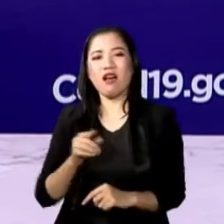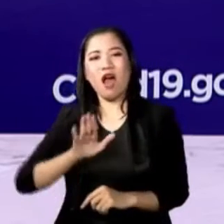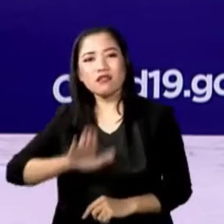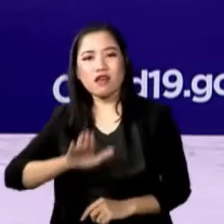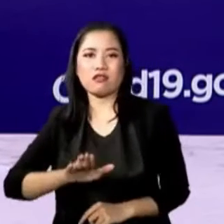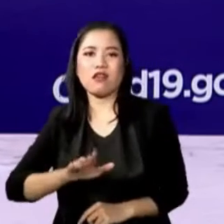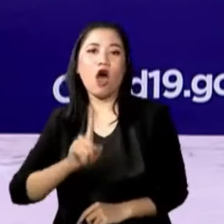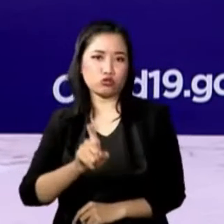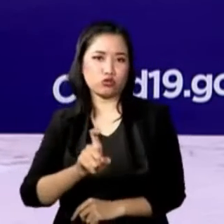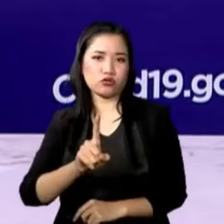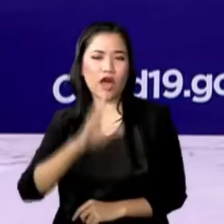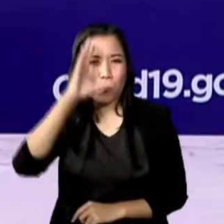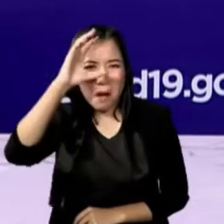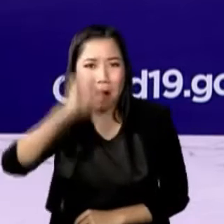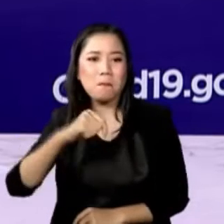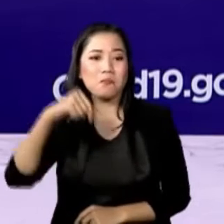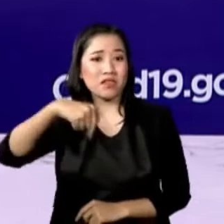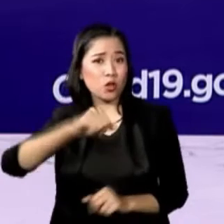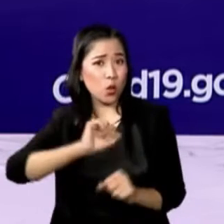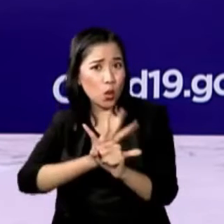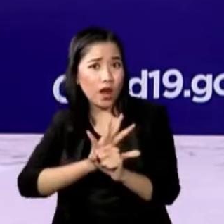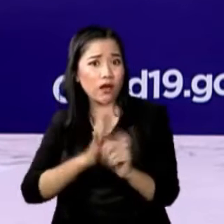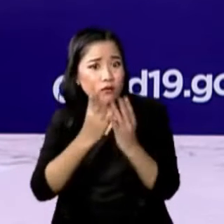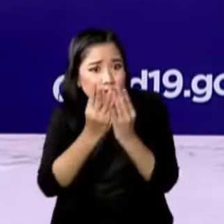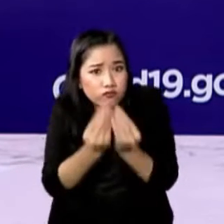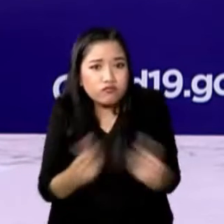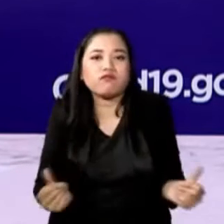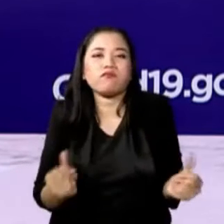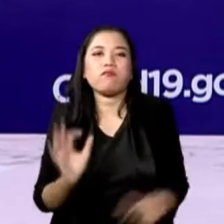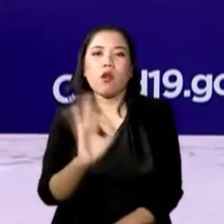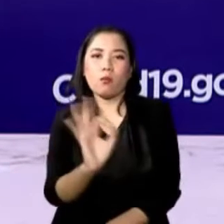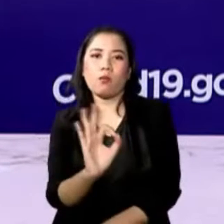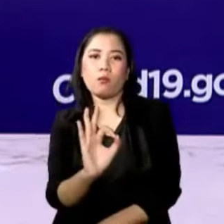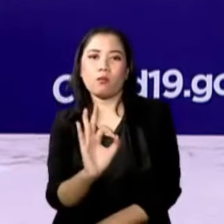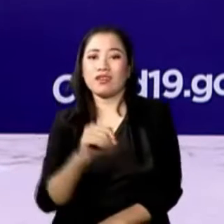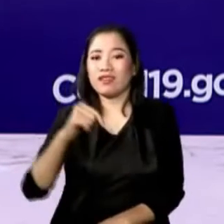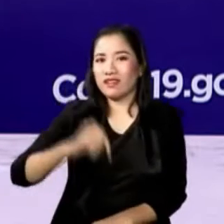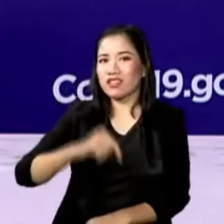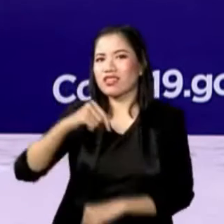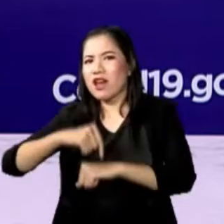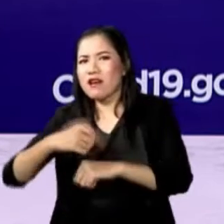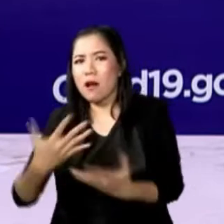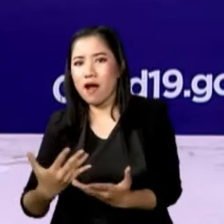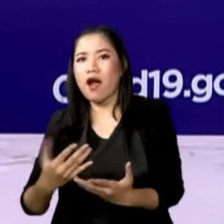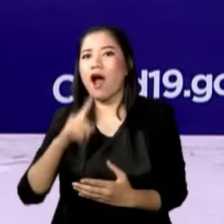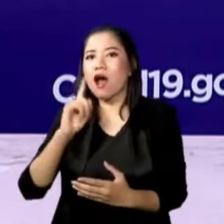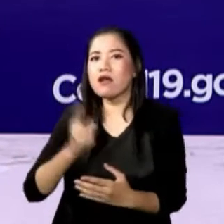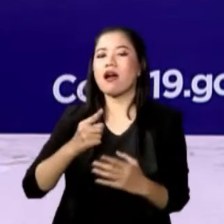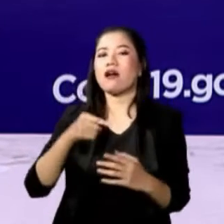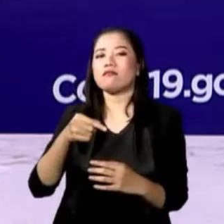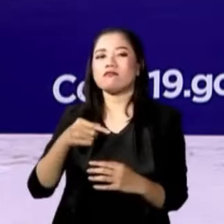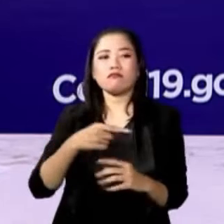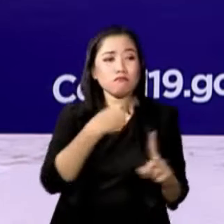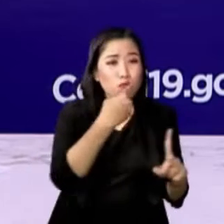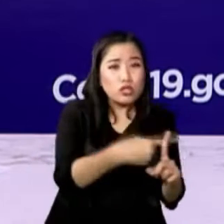dan pahami bahwa pandemi ini belum usai. Hal ini ditandai dengan positivity rate